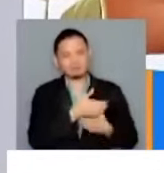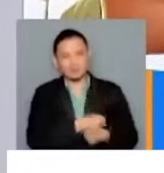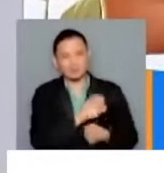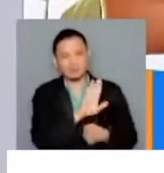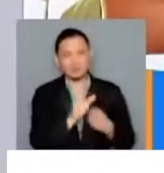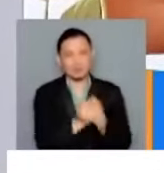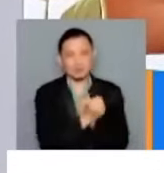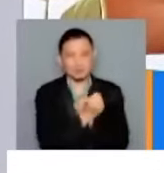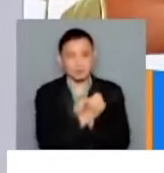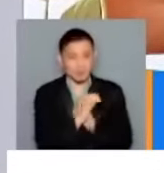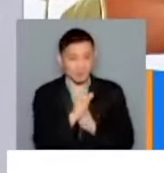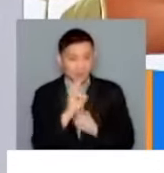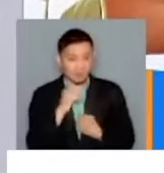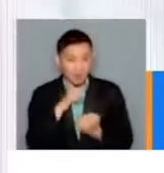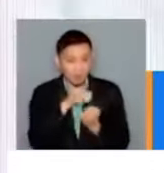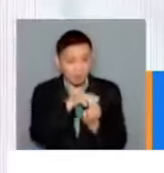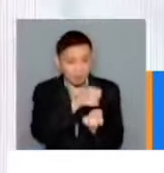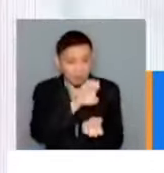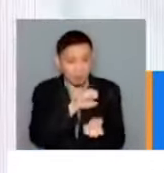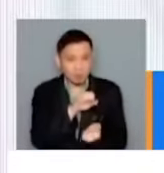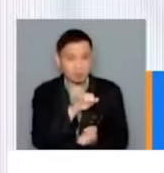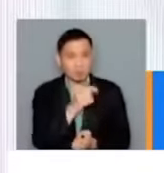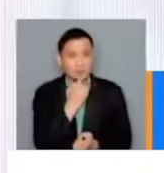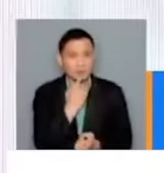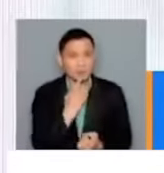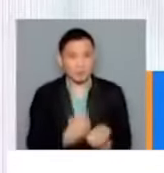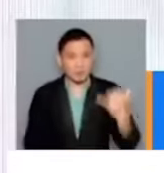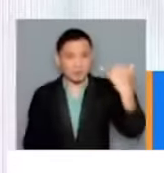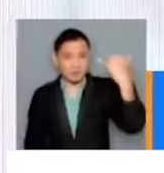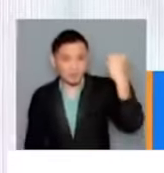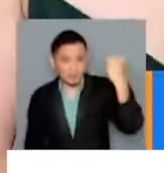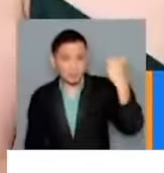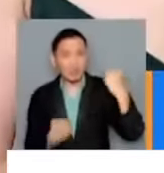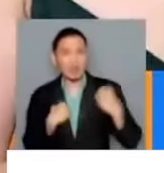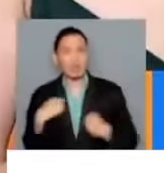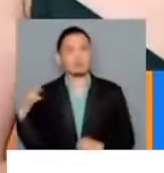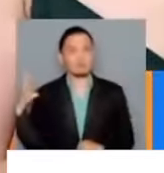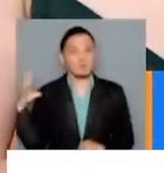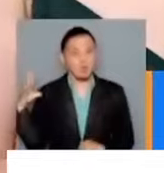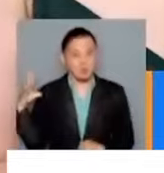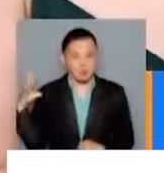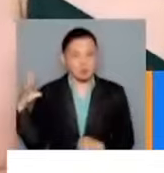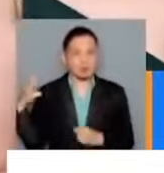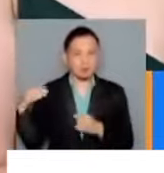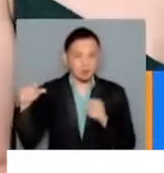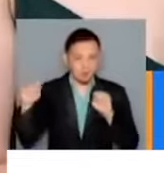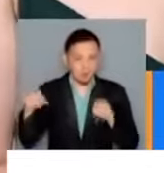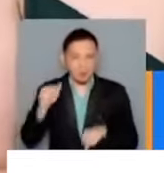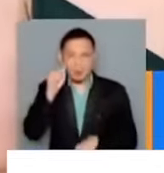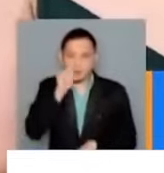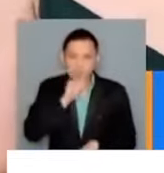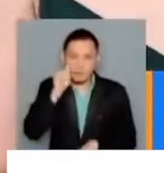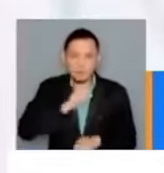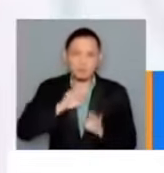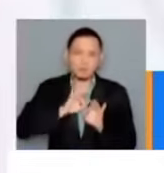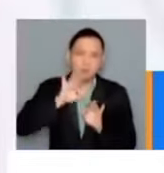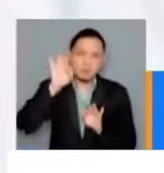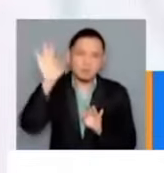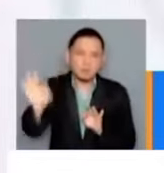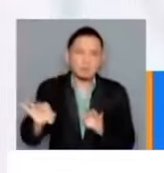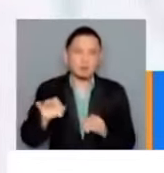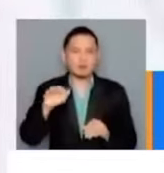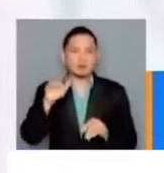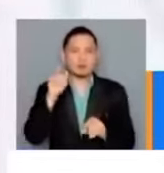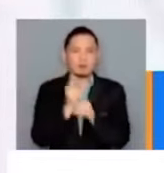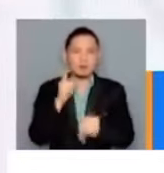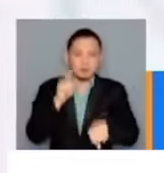ako sa kanya, pag nag-yes siya, I'm willing to wait. Maghihintay ako sa kanya. Sa right time niya, sa gusto niyang goal